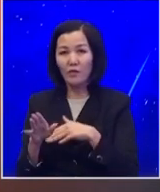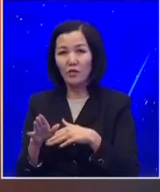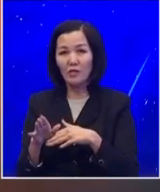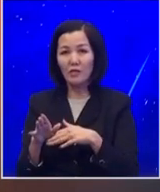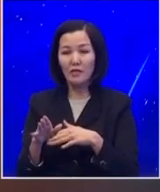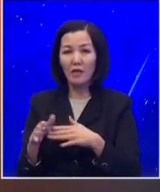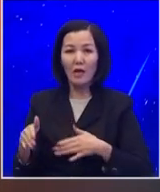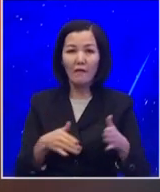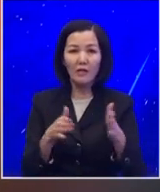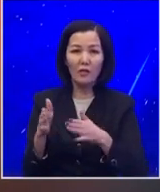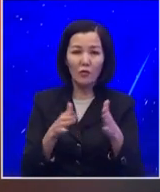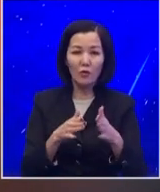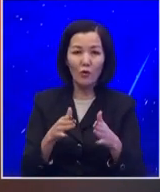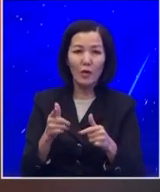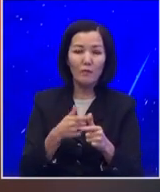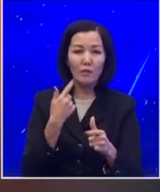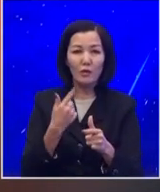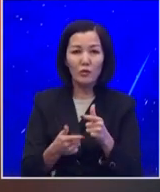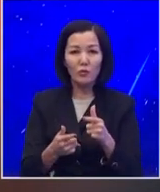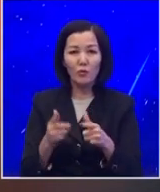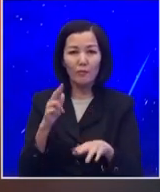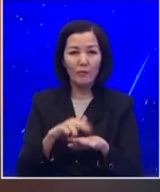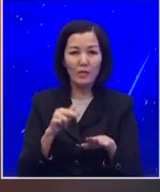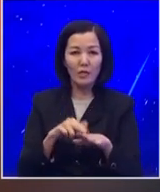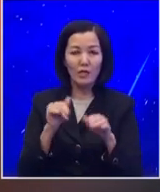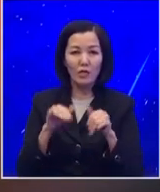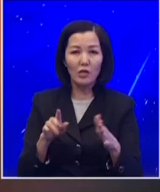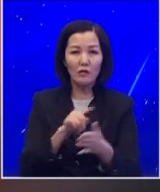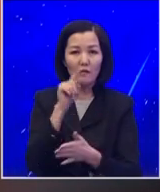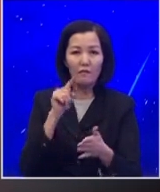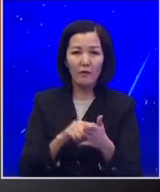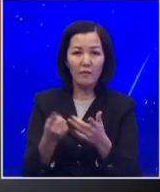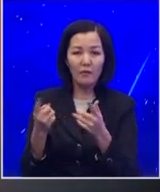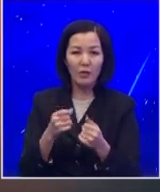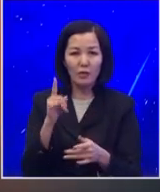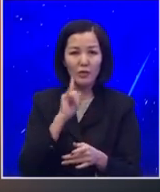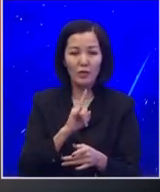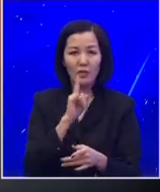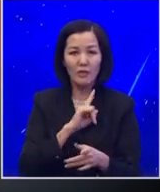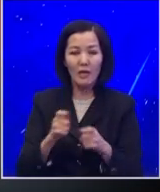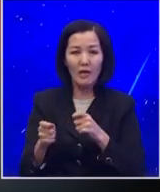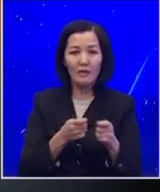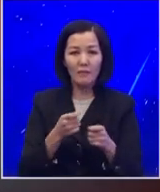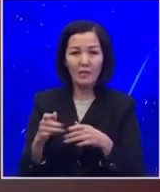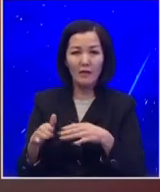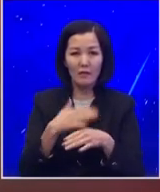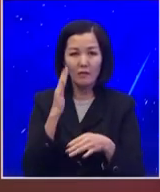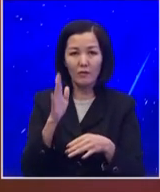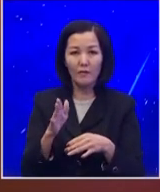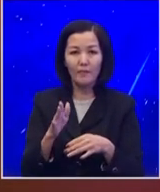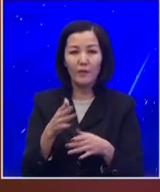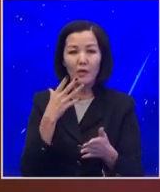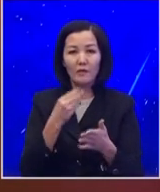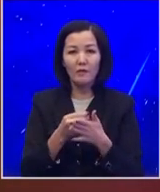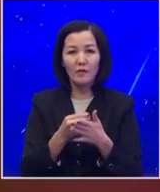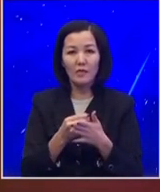на автодорогу. Между тем, ювенальной полиции решается вопрос о привлечении женщины к административной ответственности. В